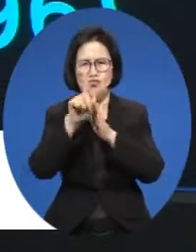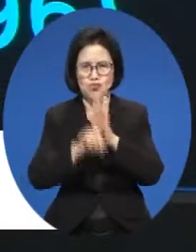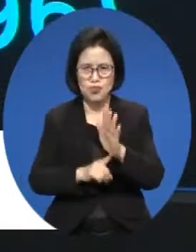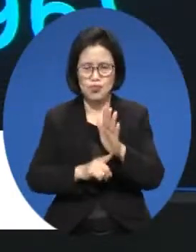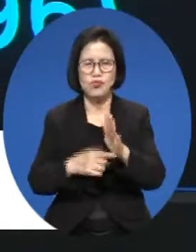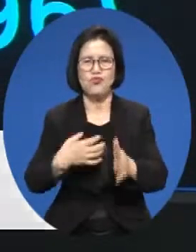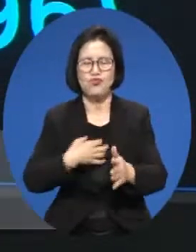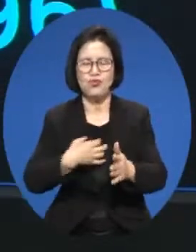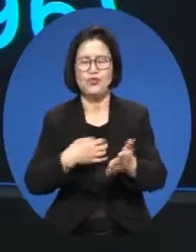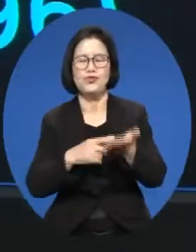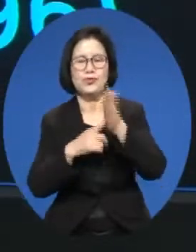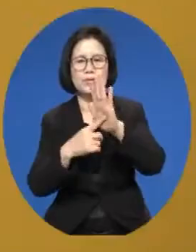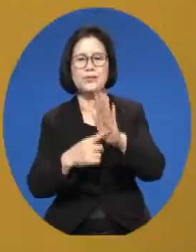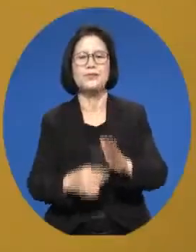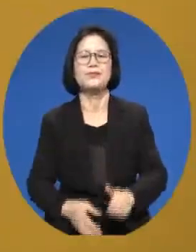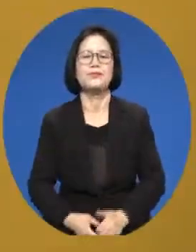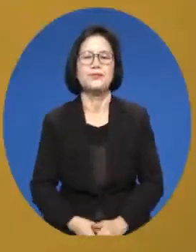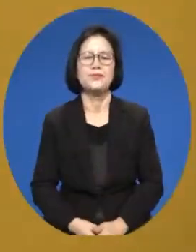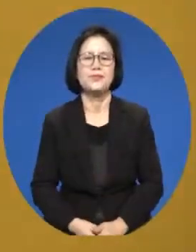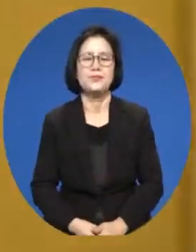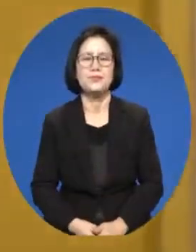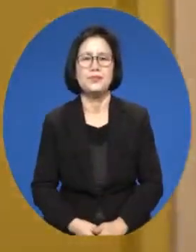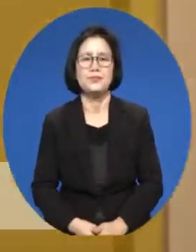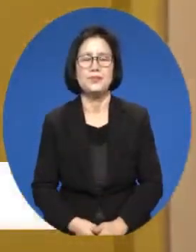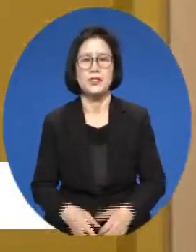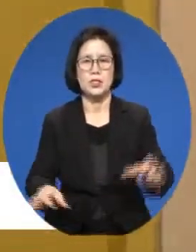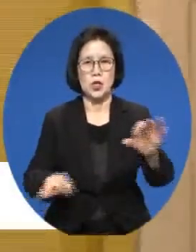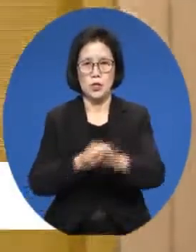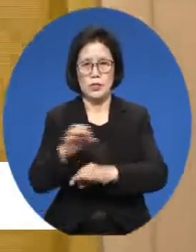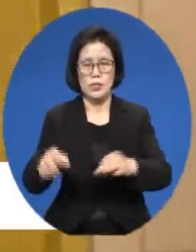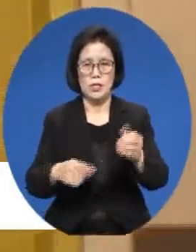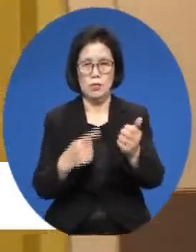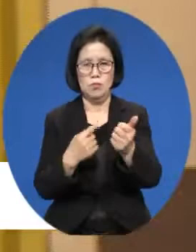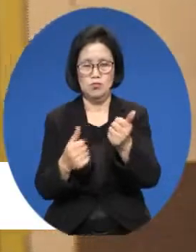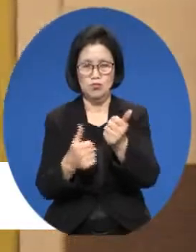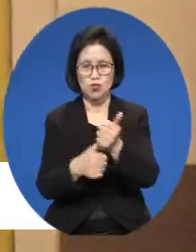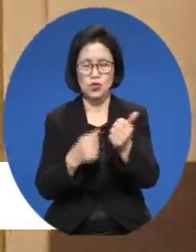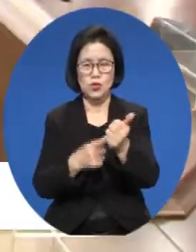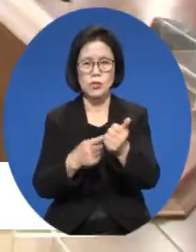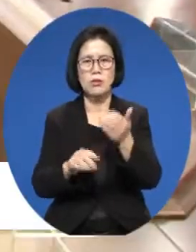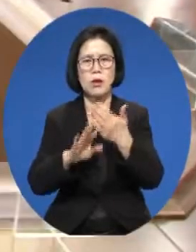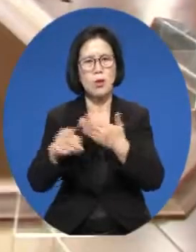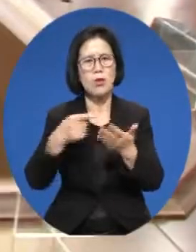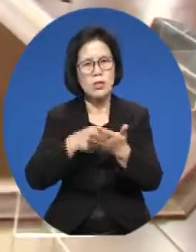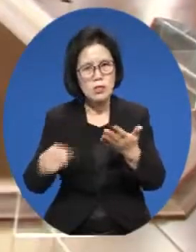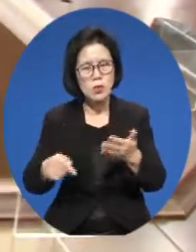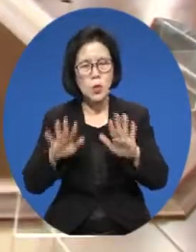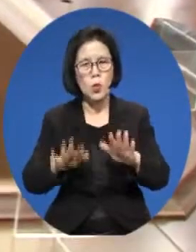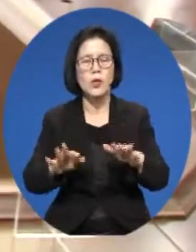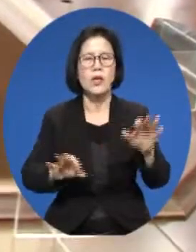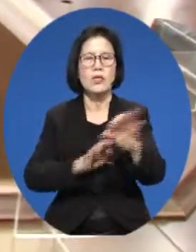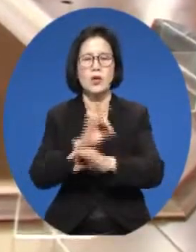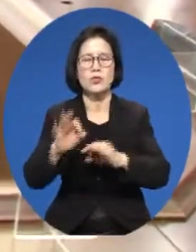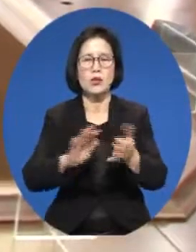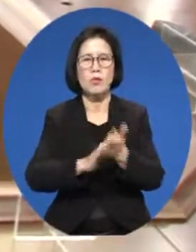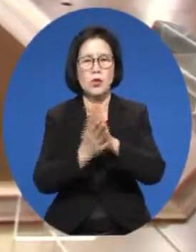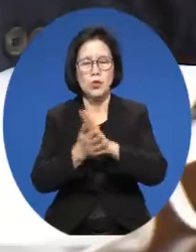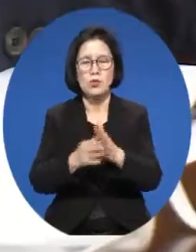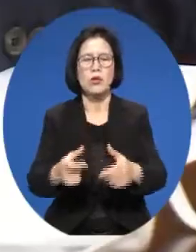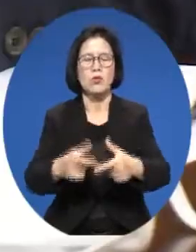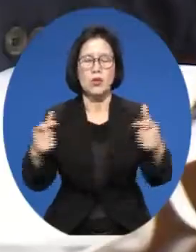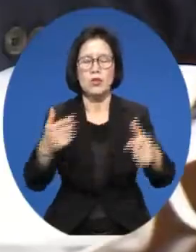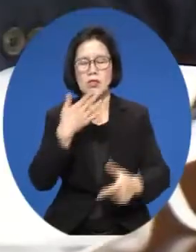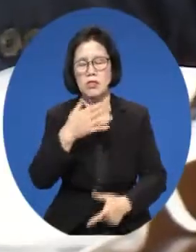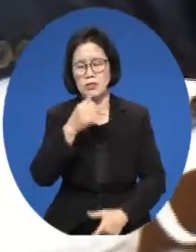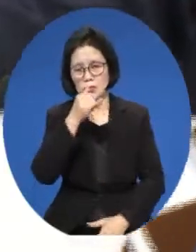급락하며 우려를 자아내고 있습니다. 홍남기 경제부총리는 대외 리스크 요인들이 올해 경제의 변동성을 확대시킬